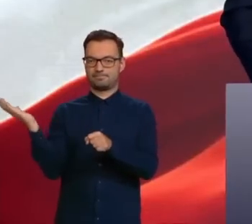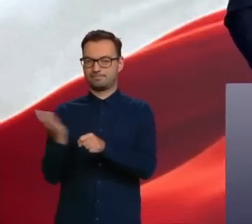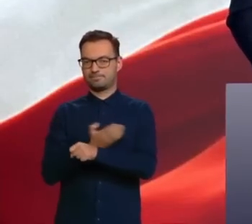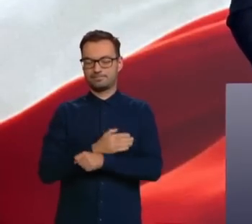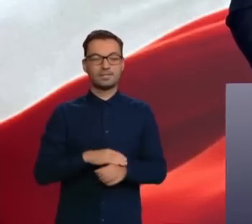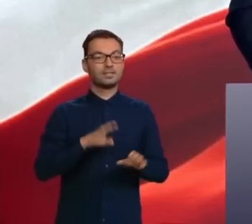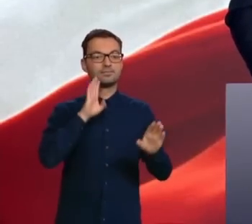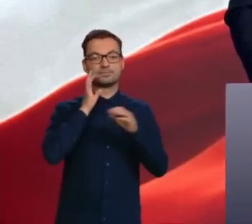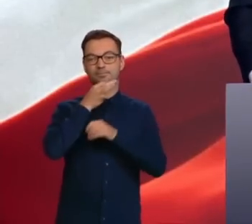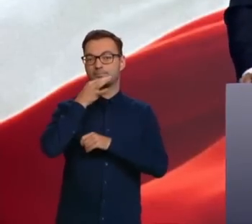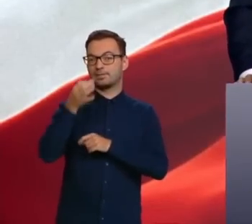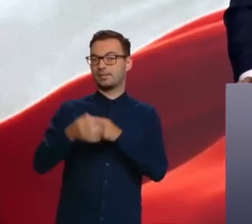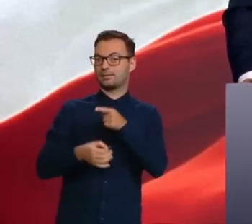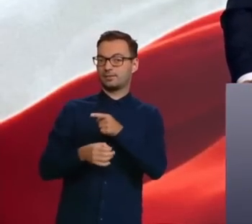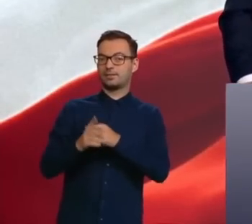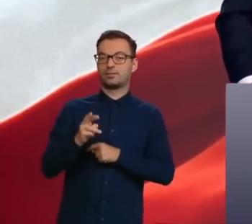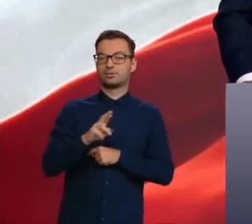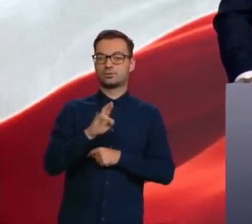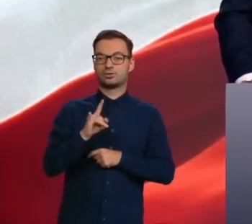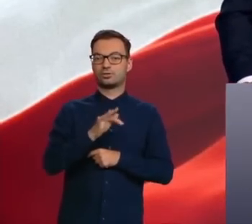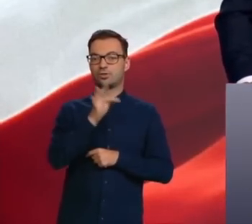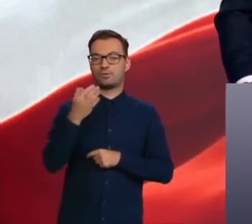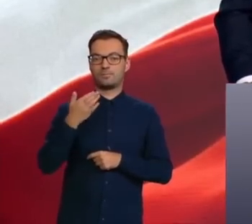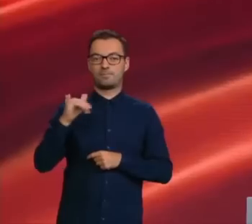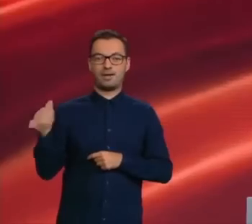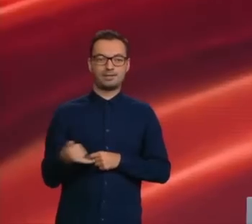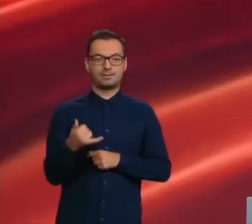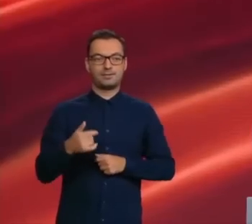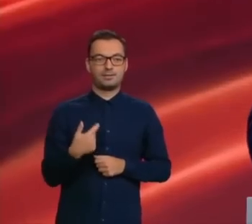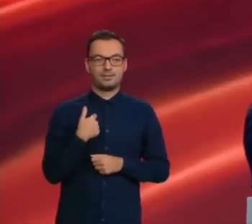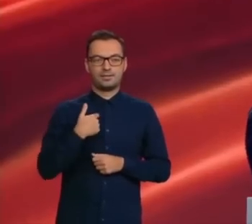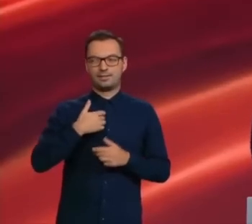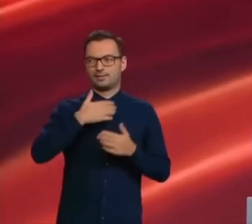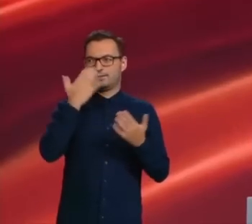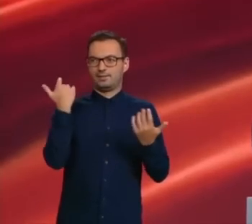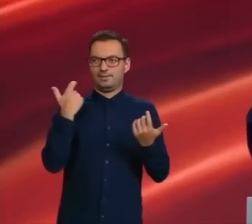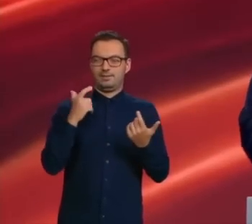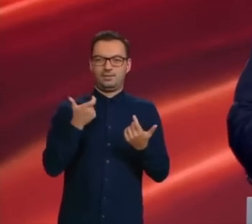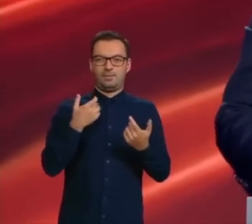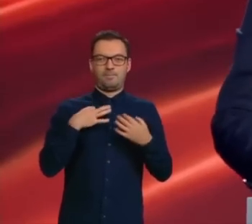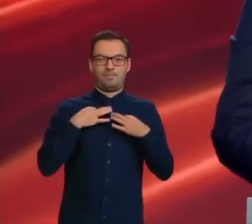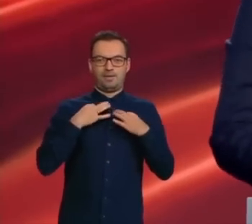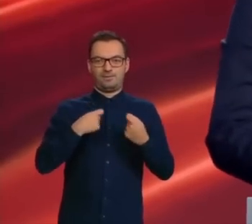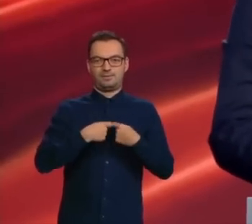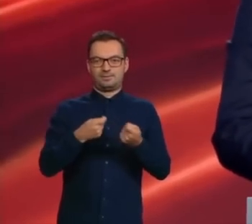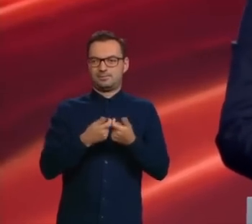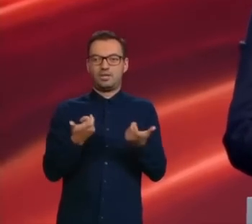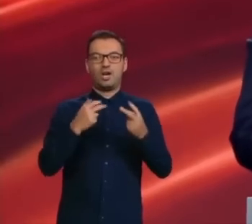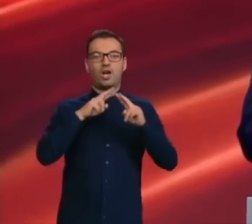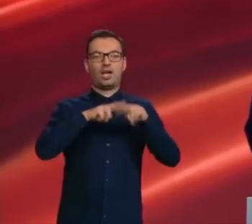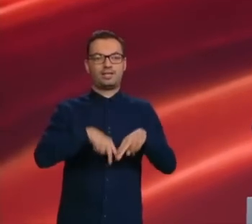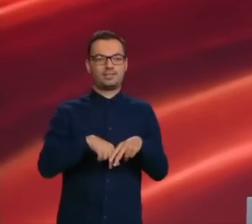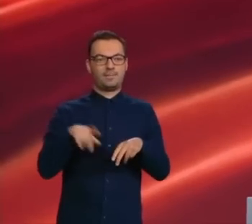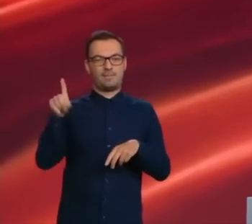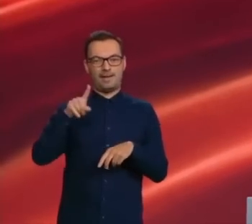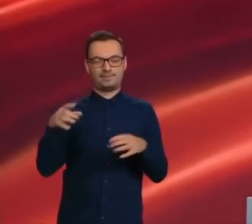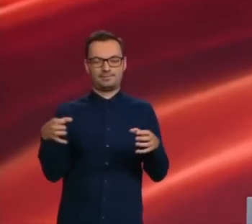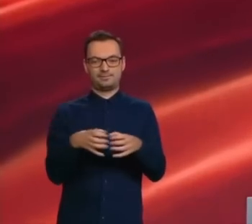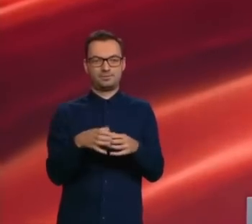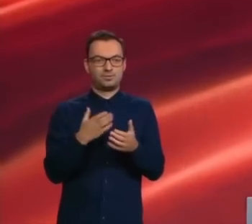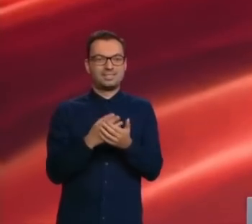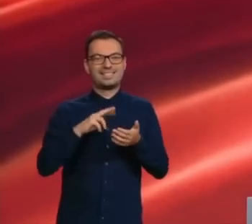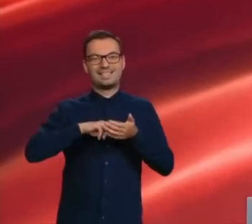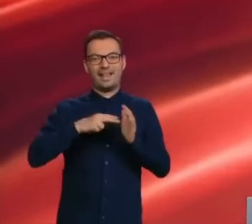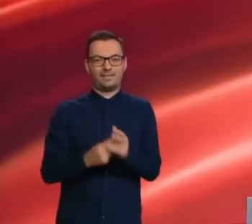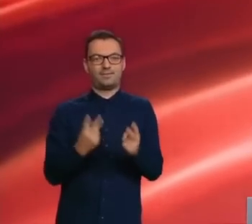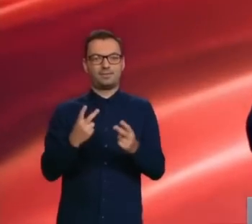na to samo pytanie odpowie teraz Krzysztof Maj. Ja tak naprawdę nie wiem, czy jest co jeszcze prywatyzować, bo te rzeczy, które zostały w rękach państwa, są strategiczne, jak